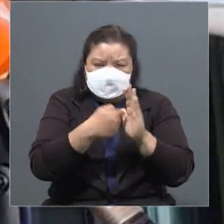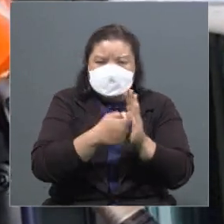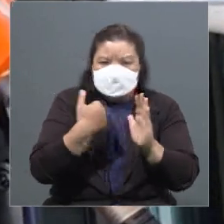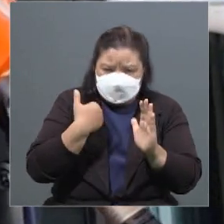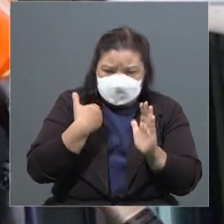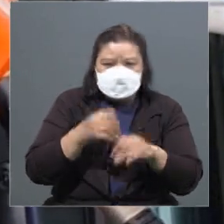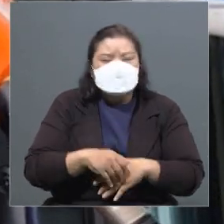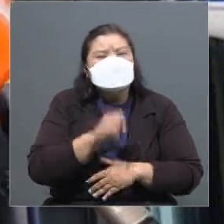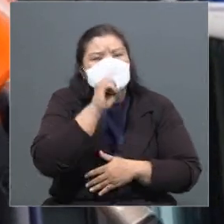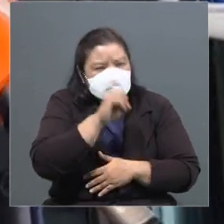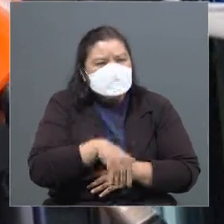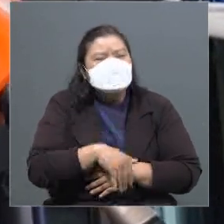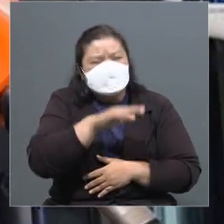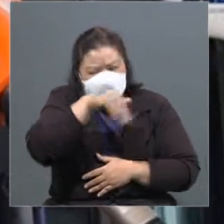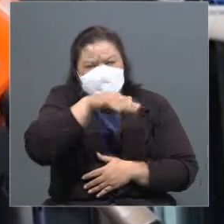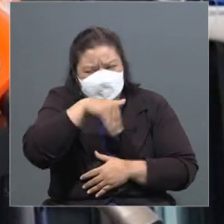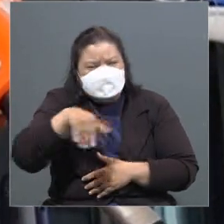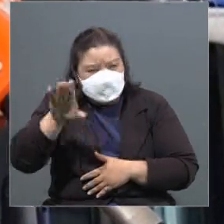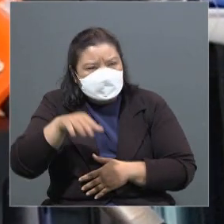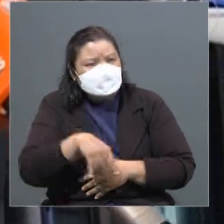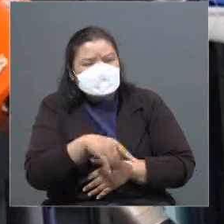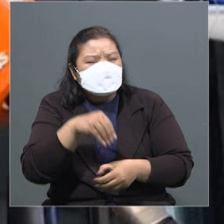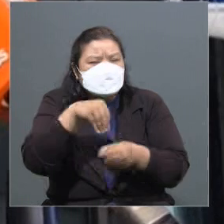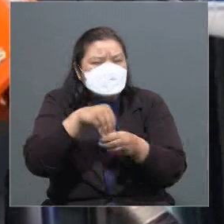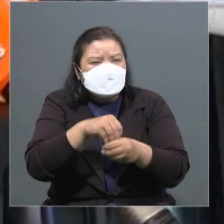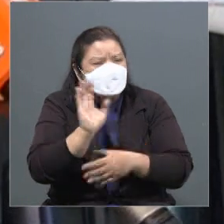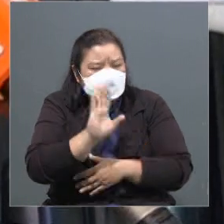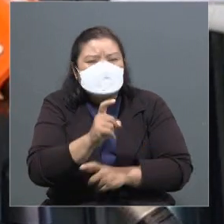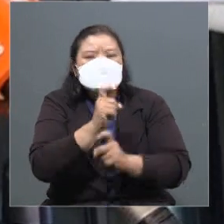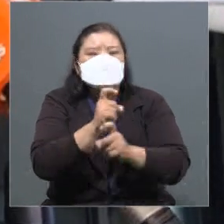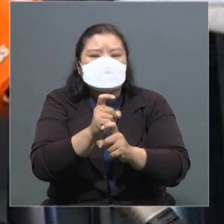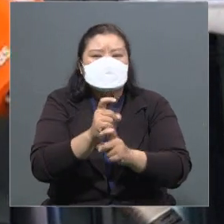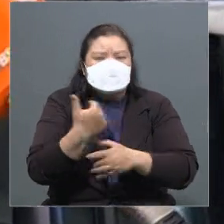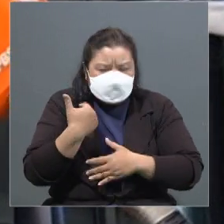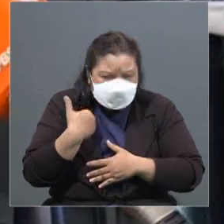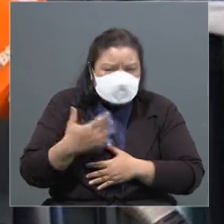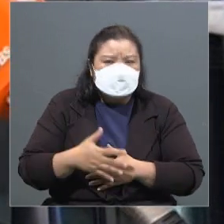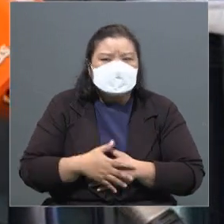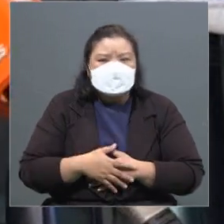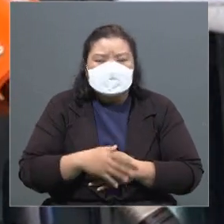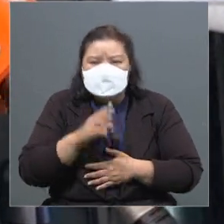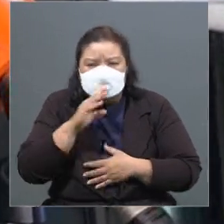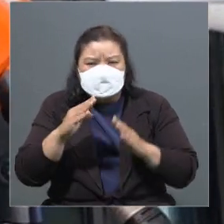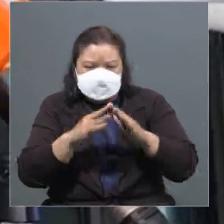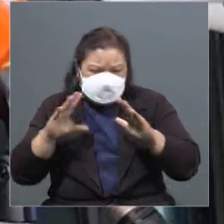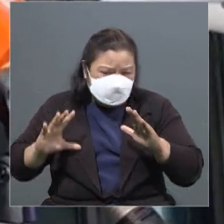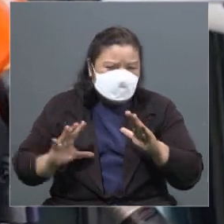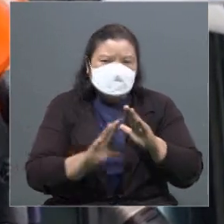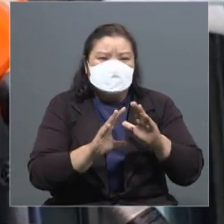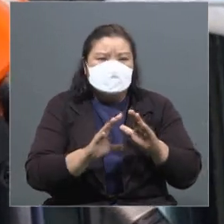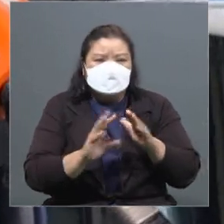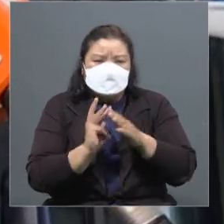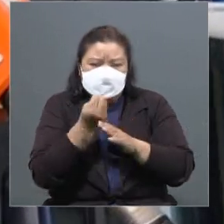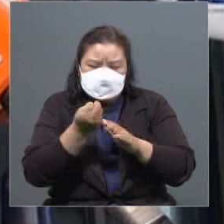เถอะถ้าอยู่แบบนี้เนี่ยมันอันตรายนะครับบางทีโดนอะไรพัดเข้ามาขอนไม้ซัดเข้าม